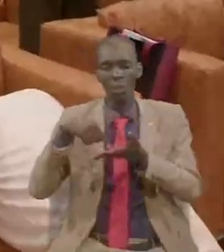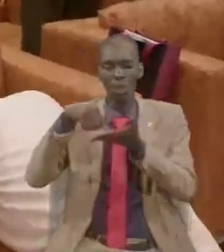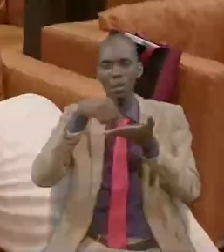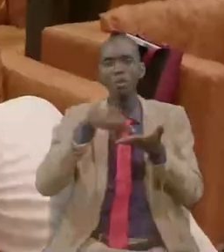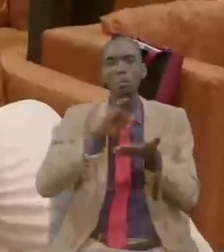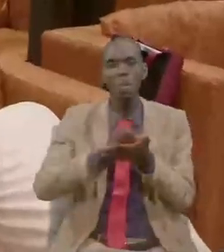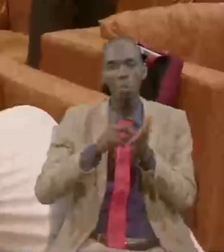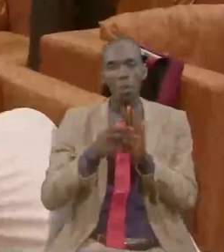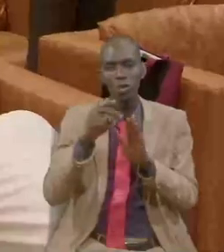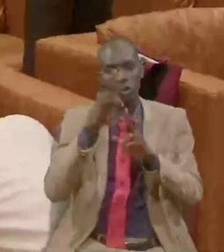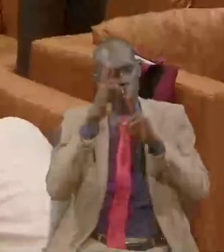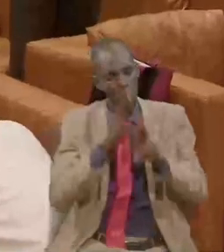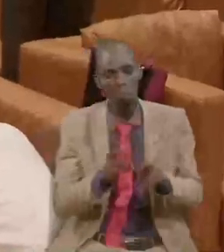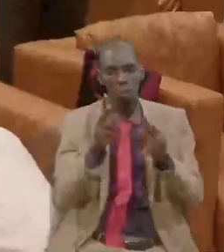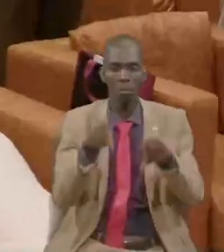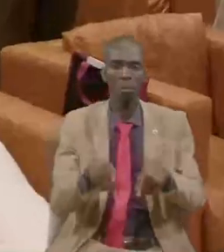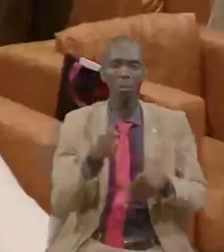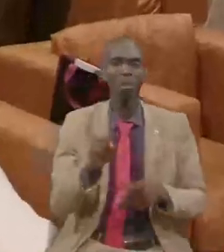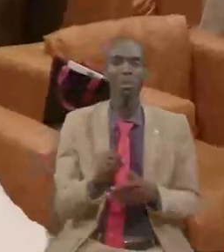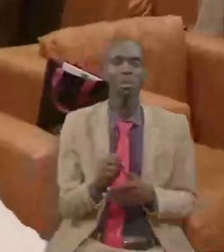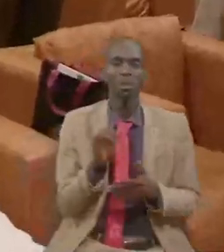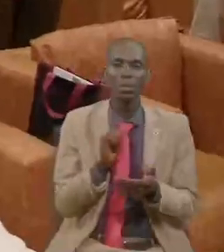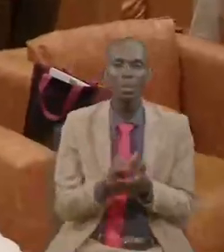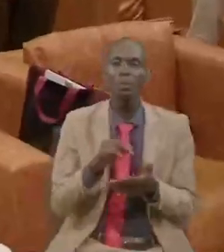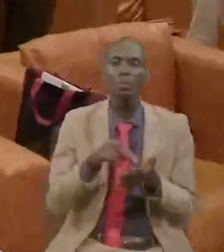Ça, c'est faire acception de personne.